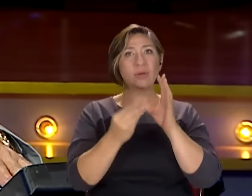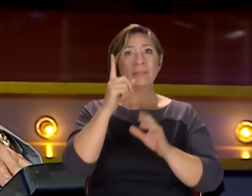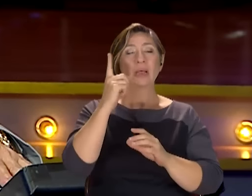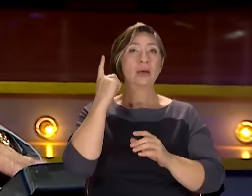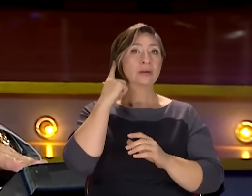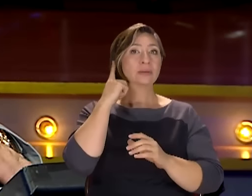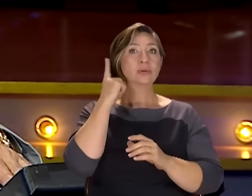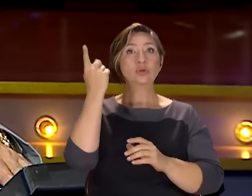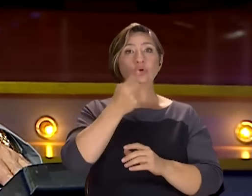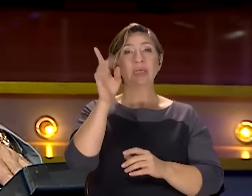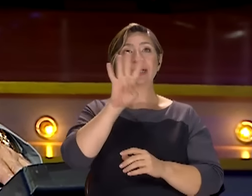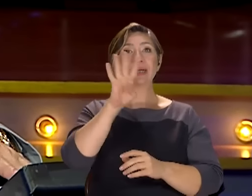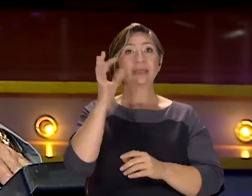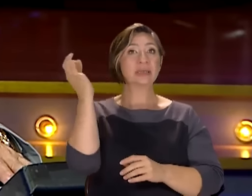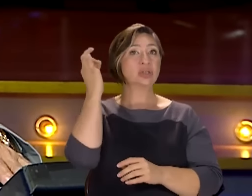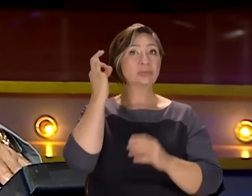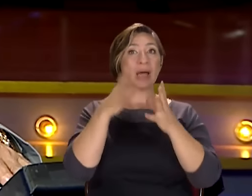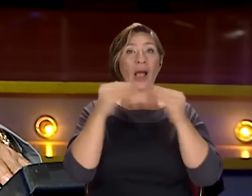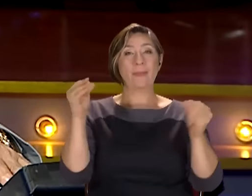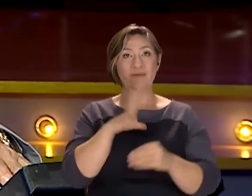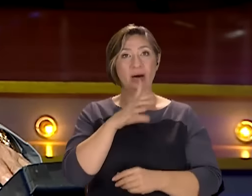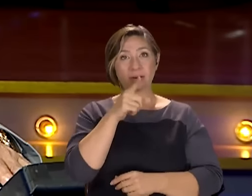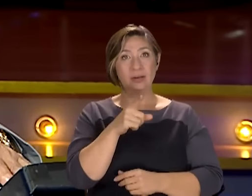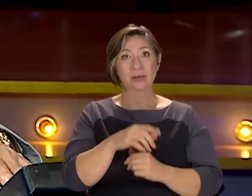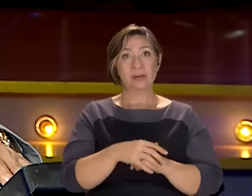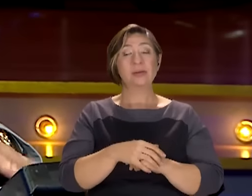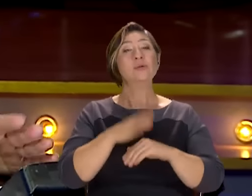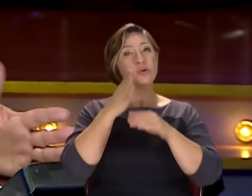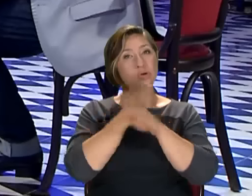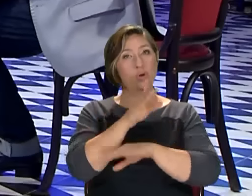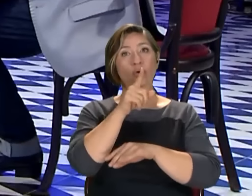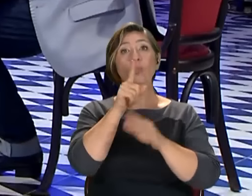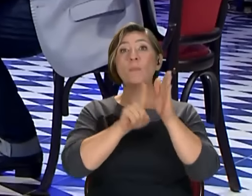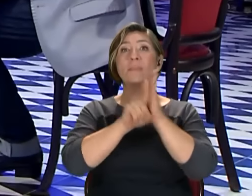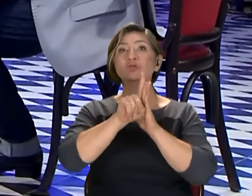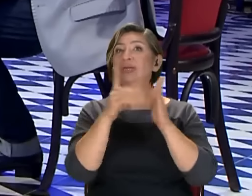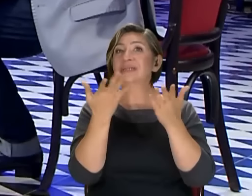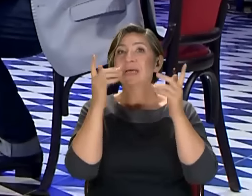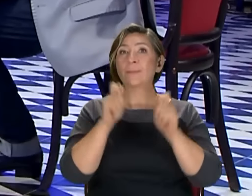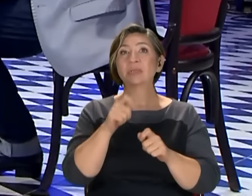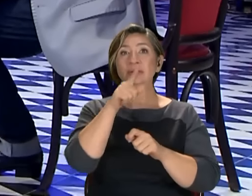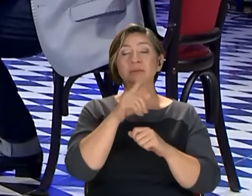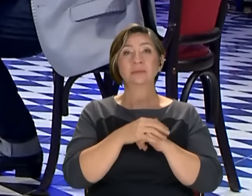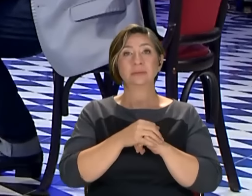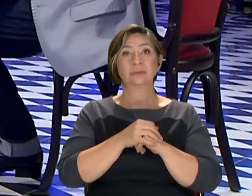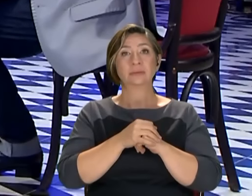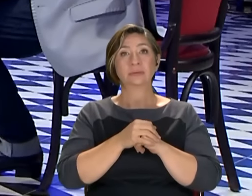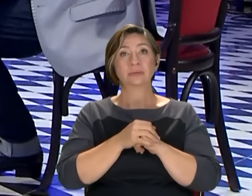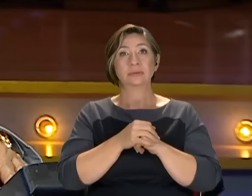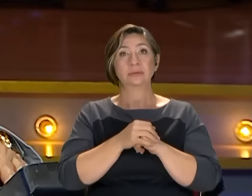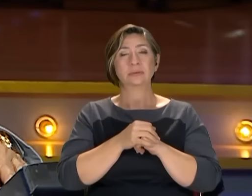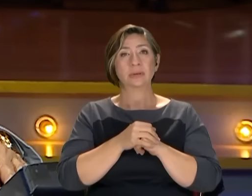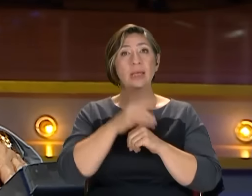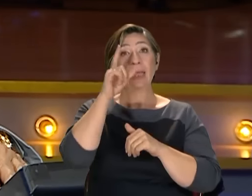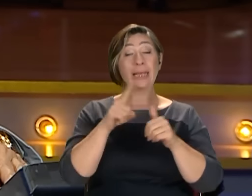bir kulağınızda %40 işitme kaybınız var. Doğru hocam. Peki bu başarıyı nasıl değerlendiriyorsunuz? Ama